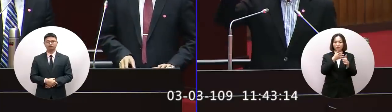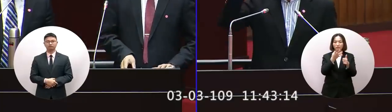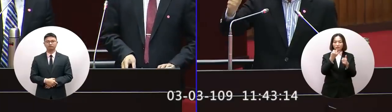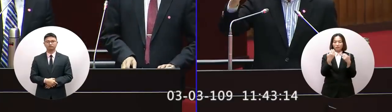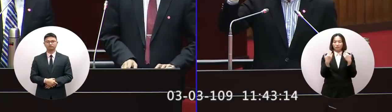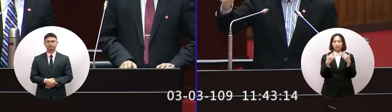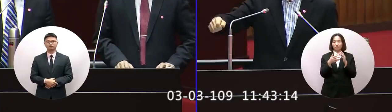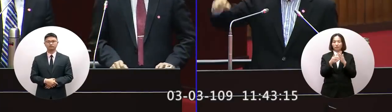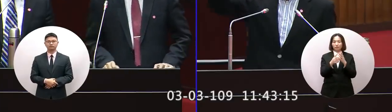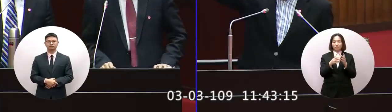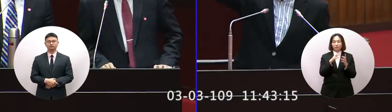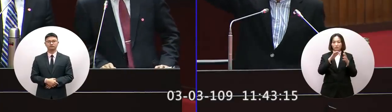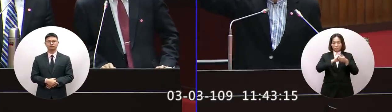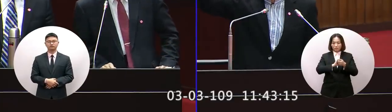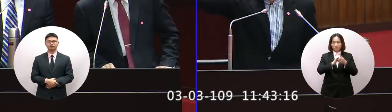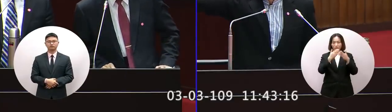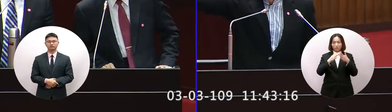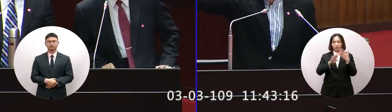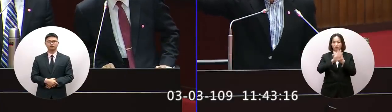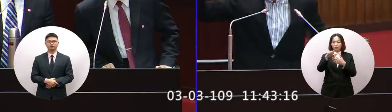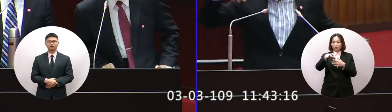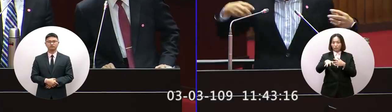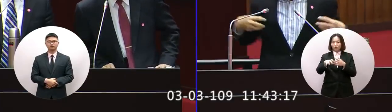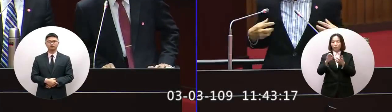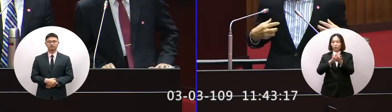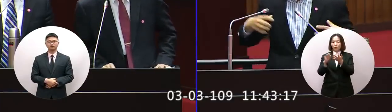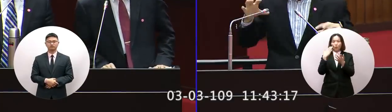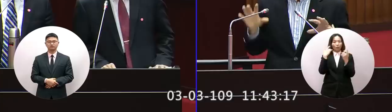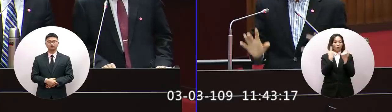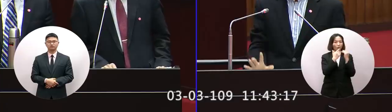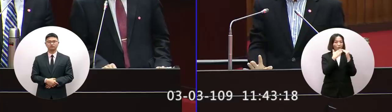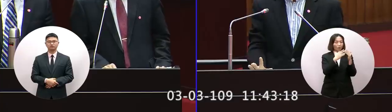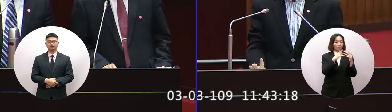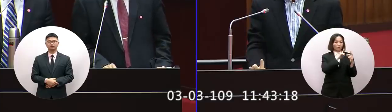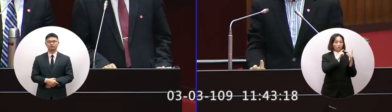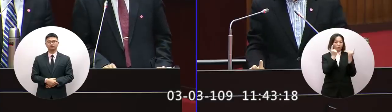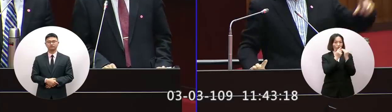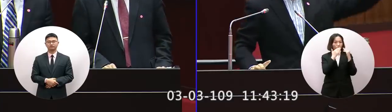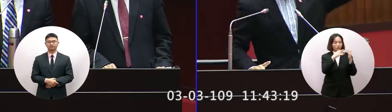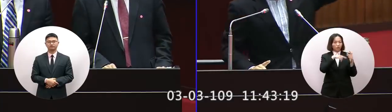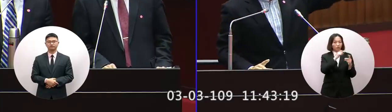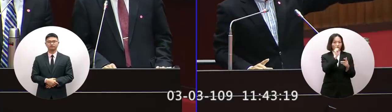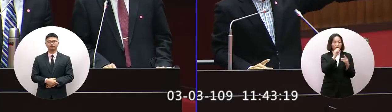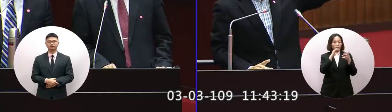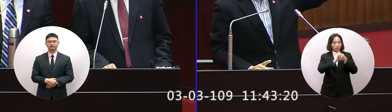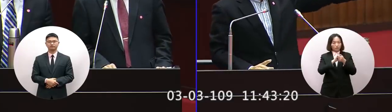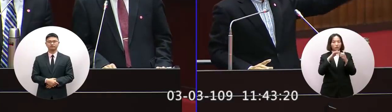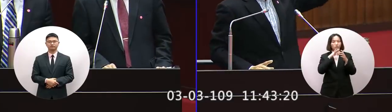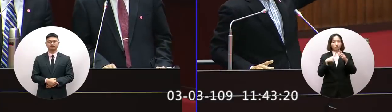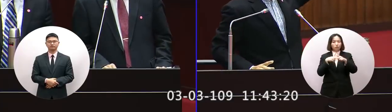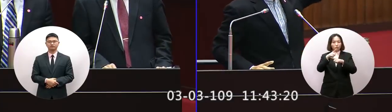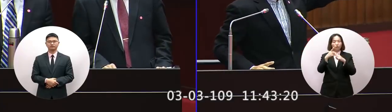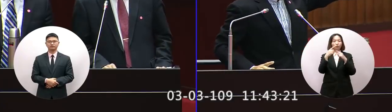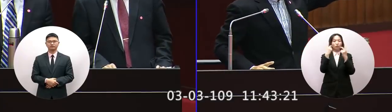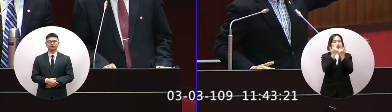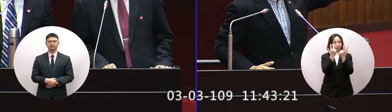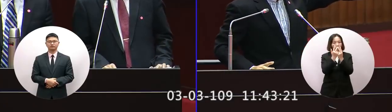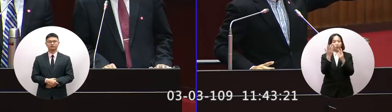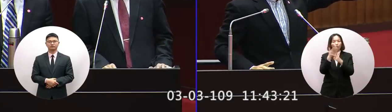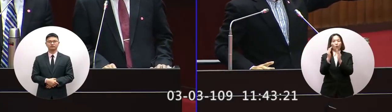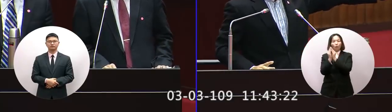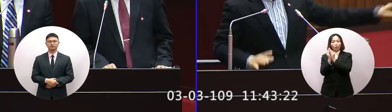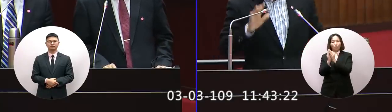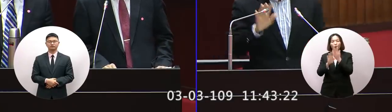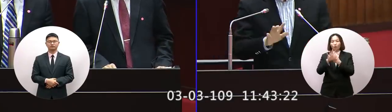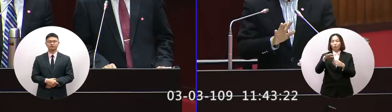具體問題是不是一定要在別的地方消費台北市廟台北市消費要去新北市去桃園市消